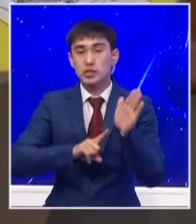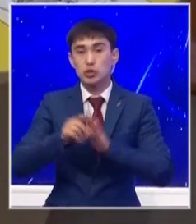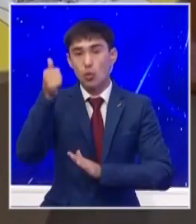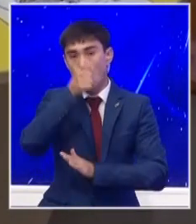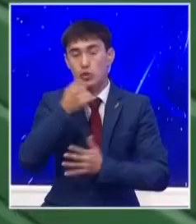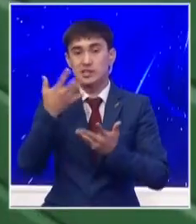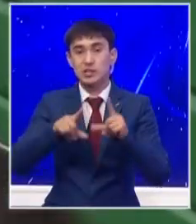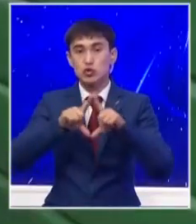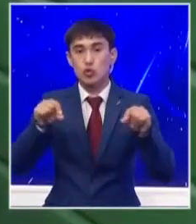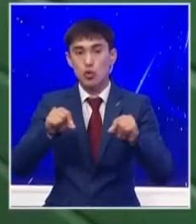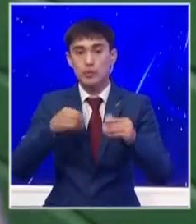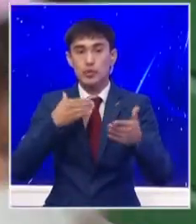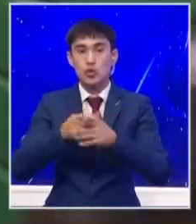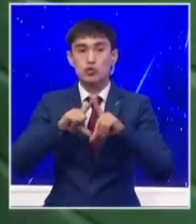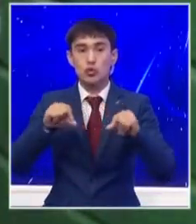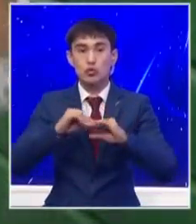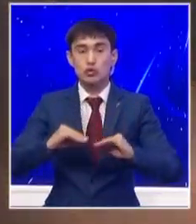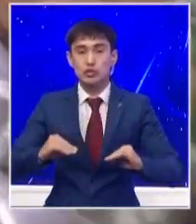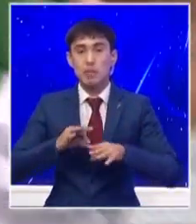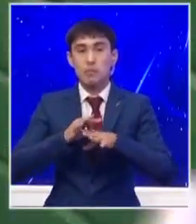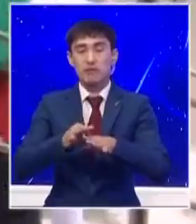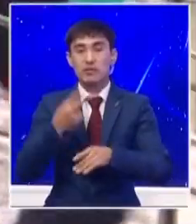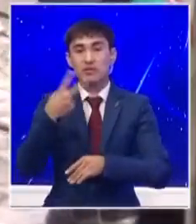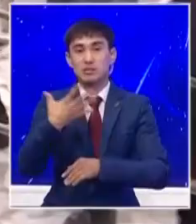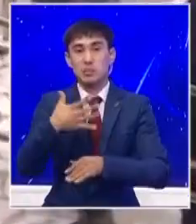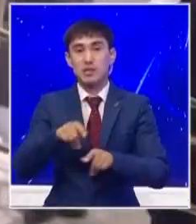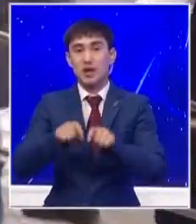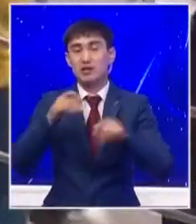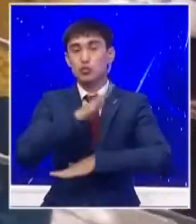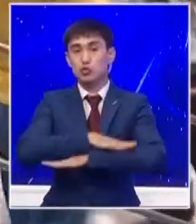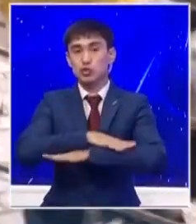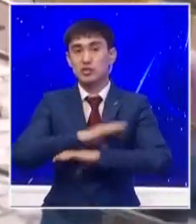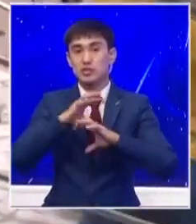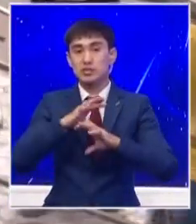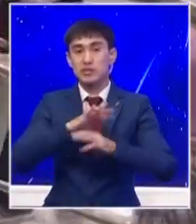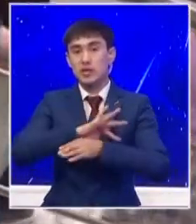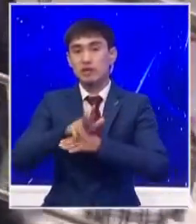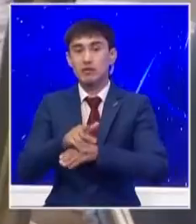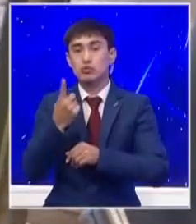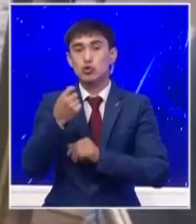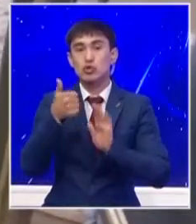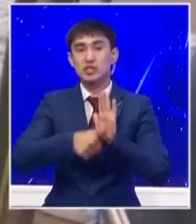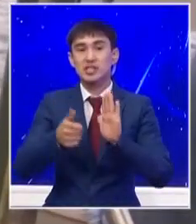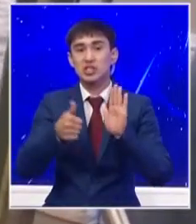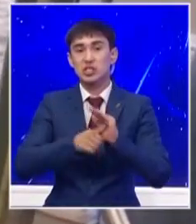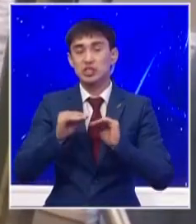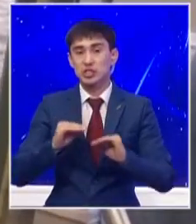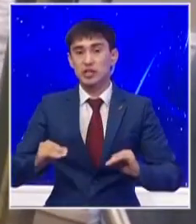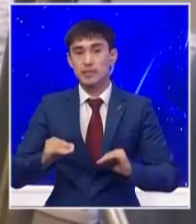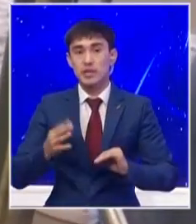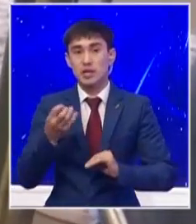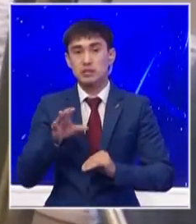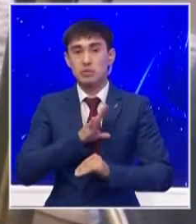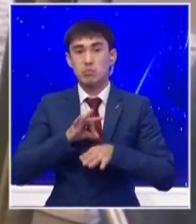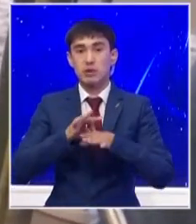года в средних школах и дошкольных учреждениях проведено 25 открытых уроков с охватом 166 человек. Также